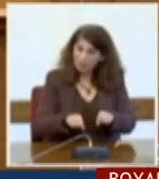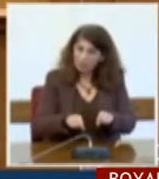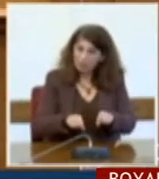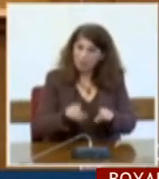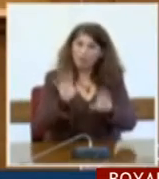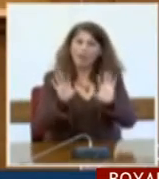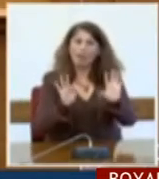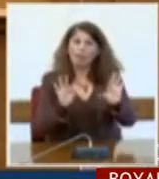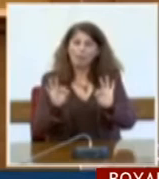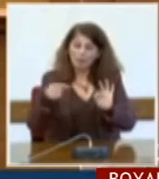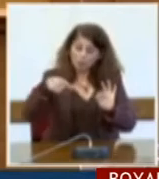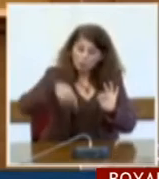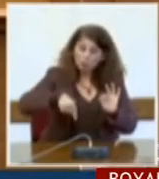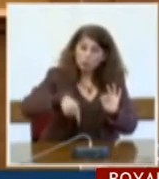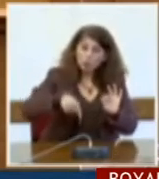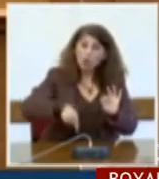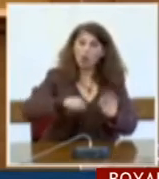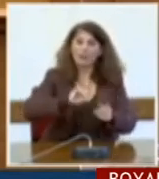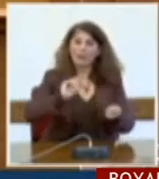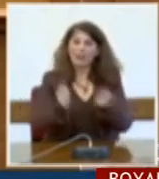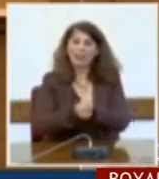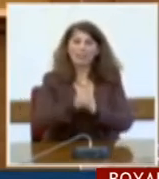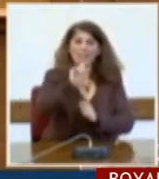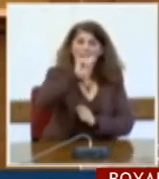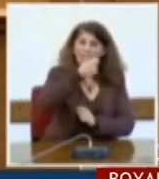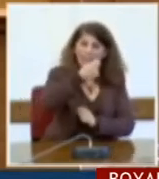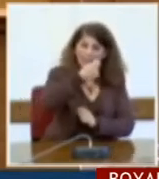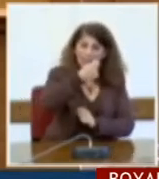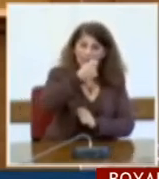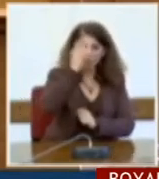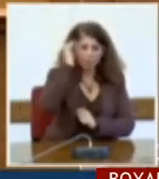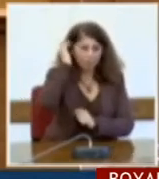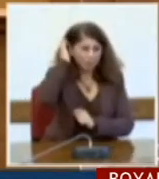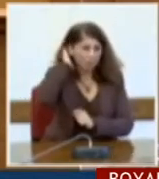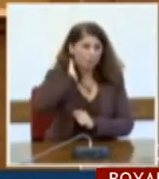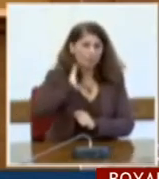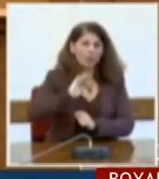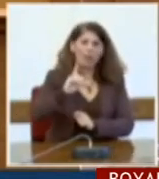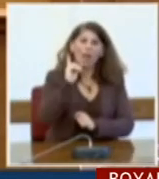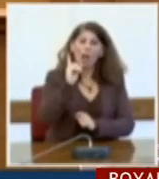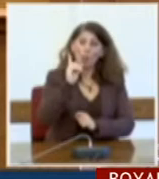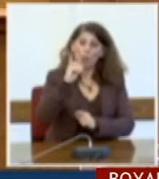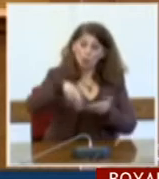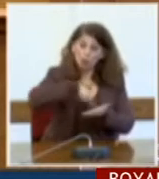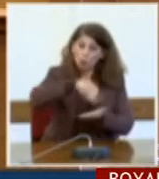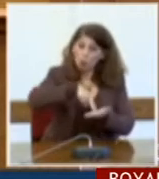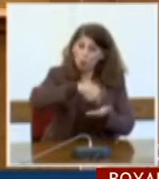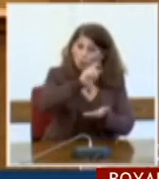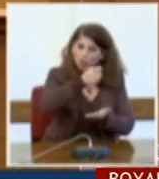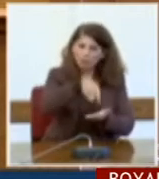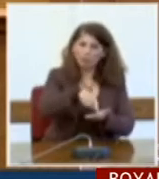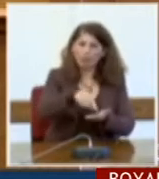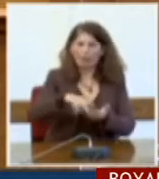επιλέγετε τώρα να μετατρέψετε τη ΔΕΗ από πρωταγωνιστή σε κομπάρσο. Δεν έχουμε πια